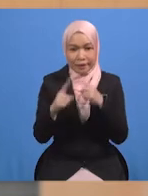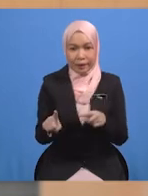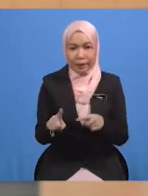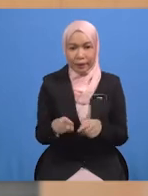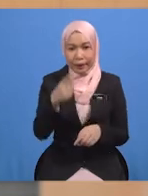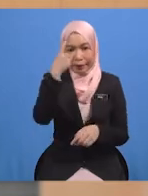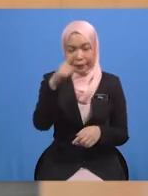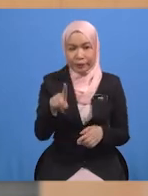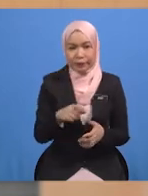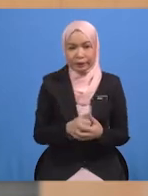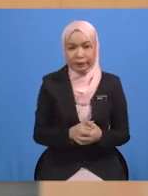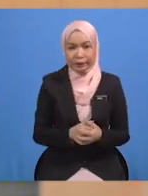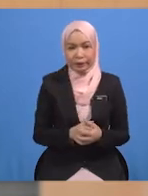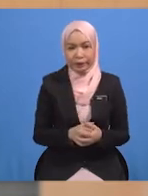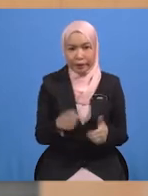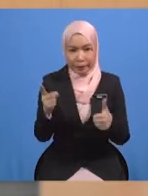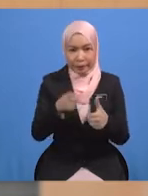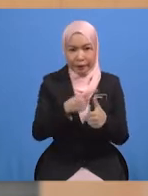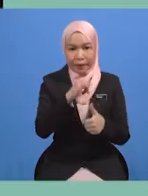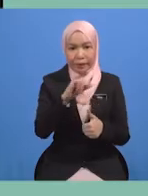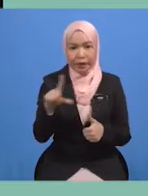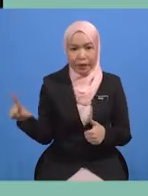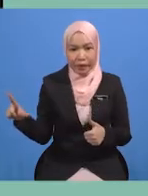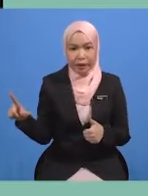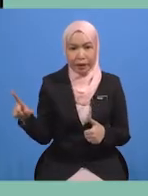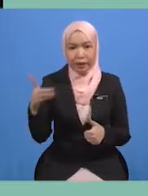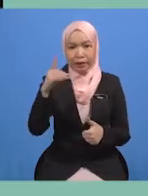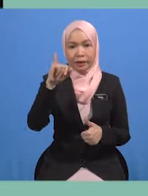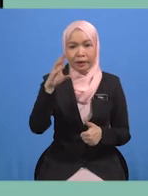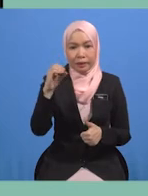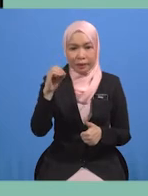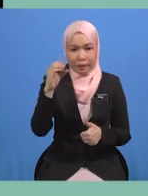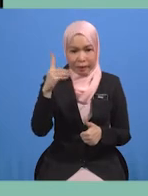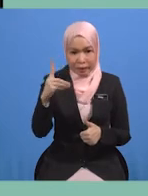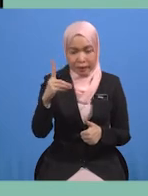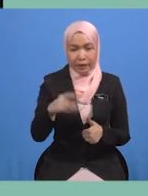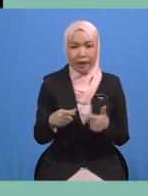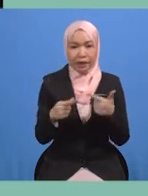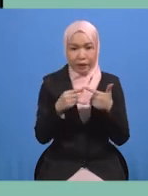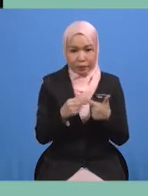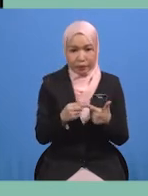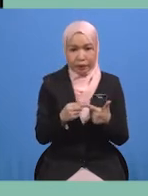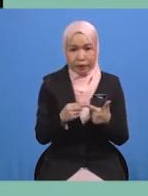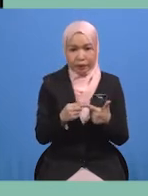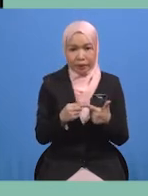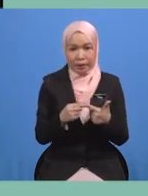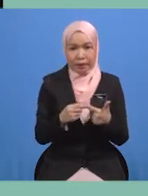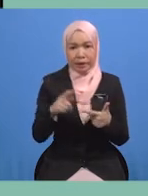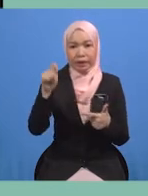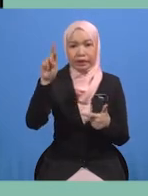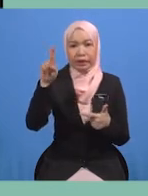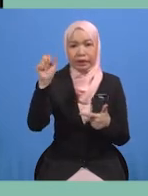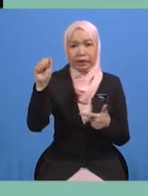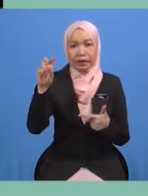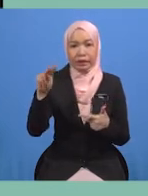Jawapan bagi yang pertama ialah diod, yang kedua